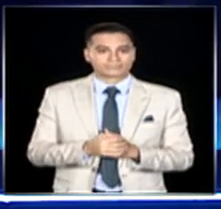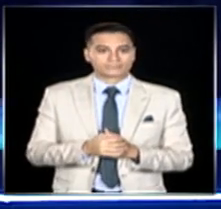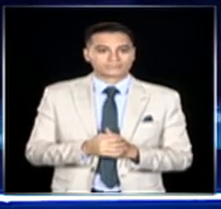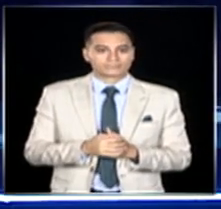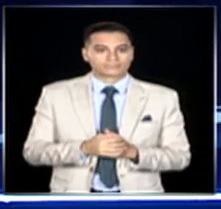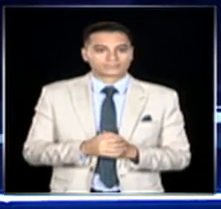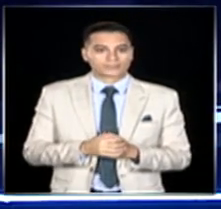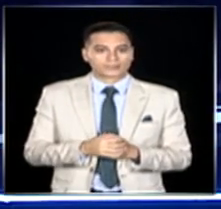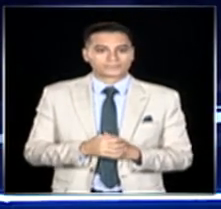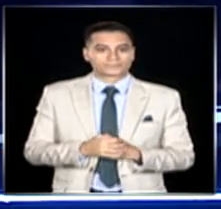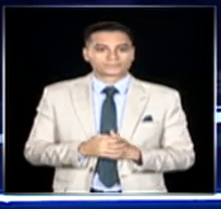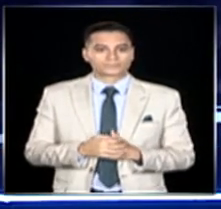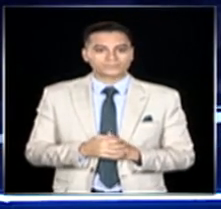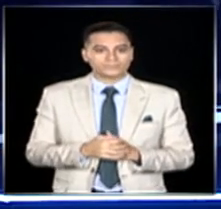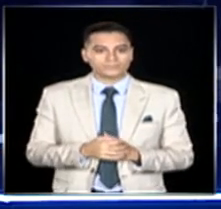طيب.